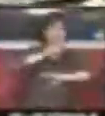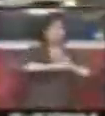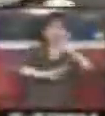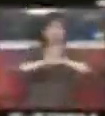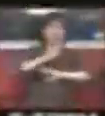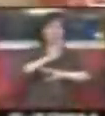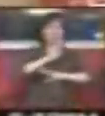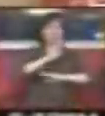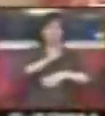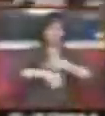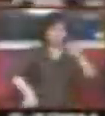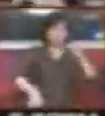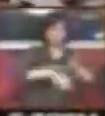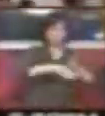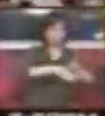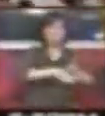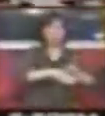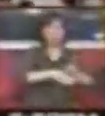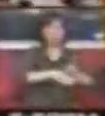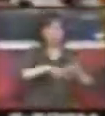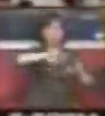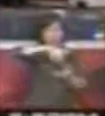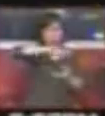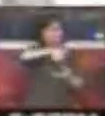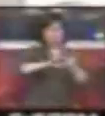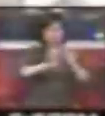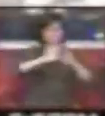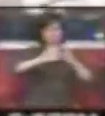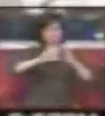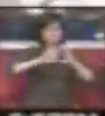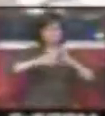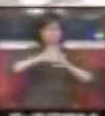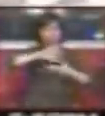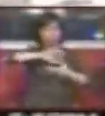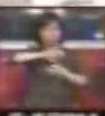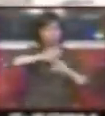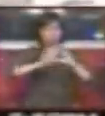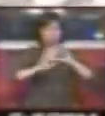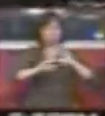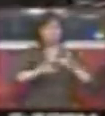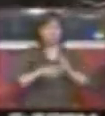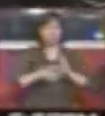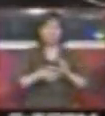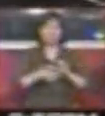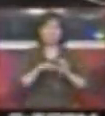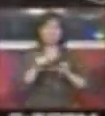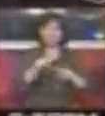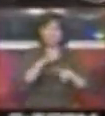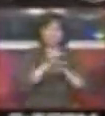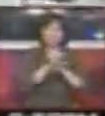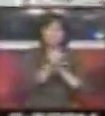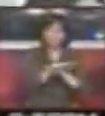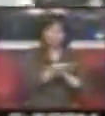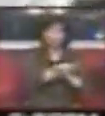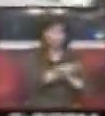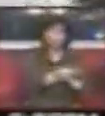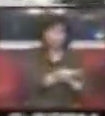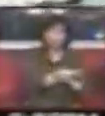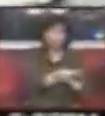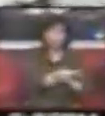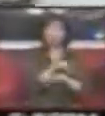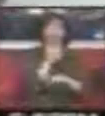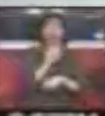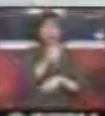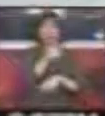soccer, pati Rubik's Cube. Kung takot ka naman sa totoong gagamba, baka umubra na itong